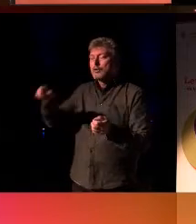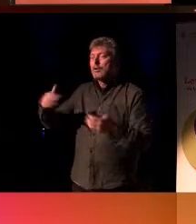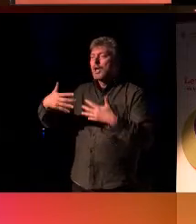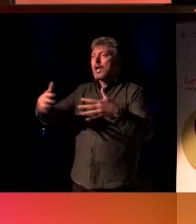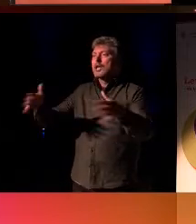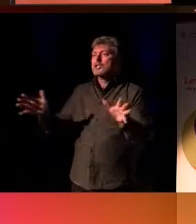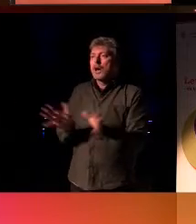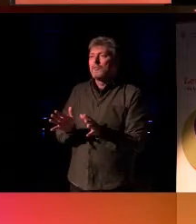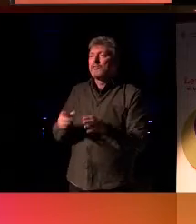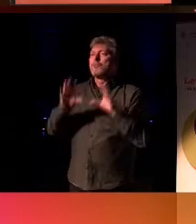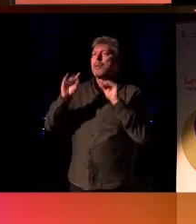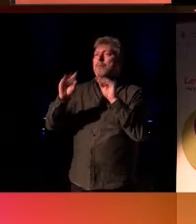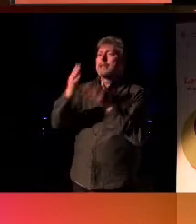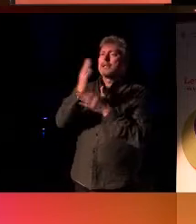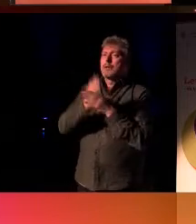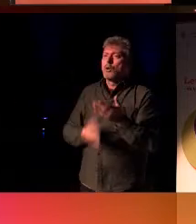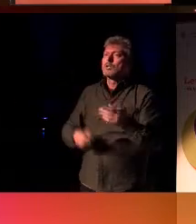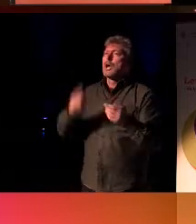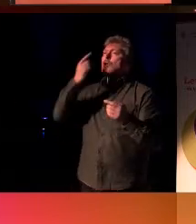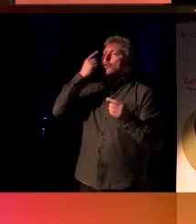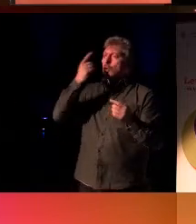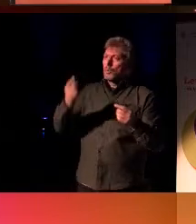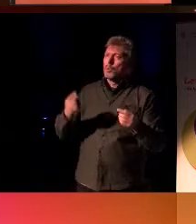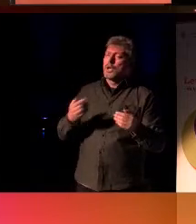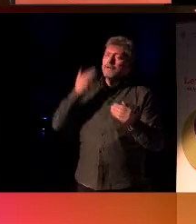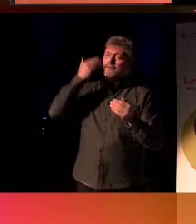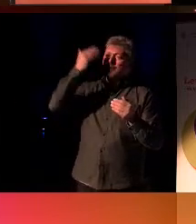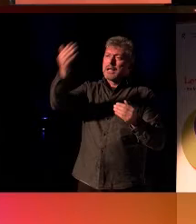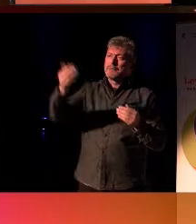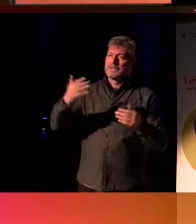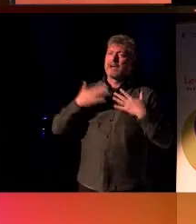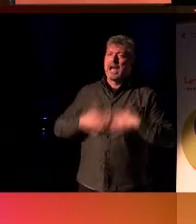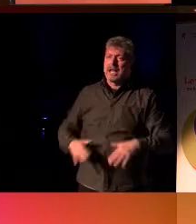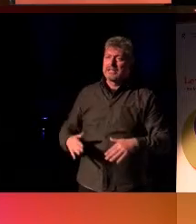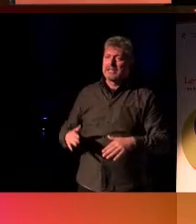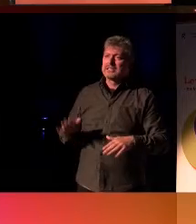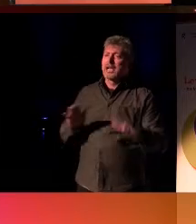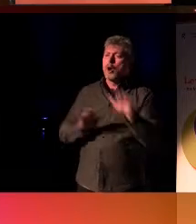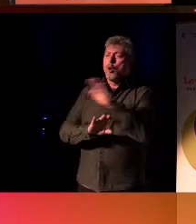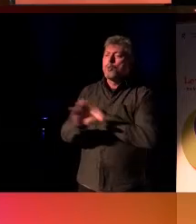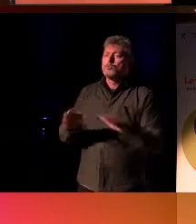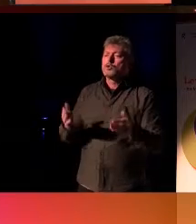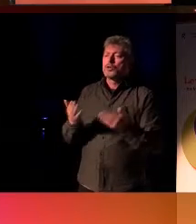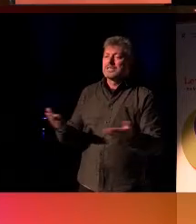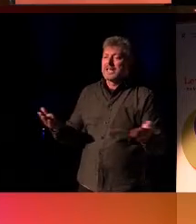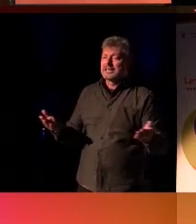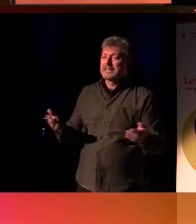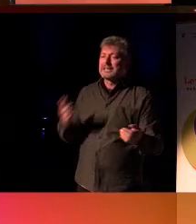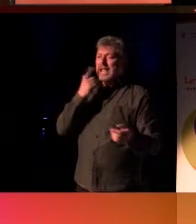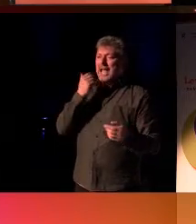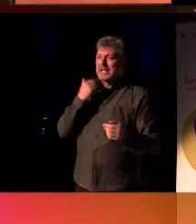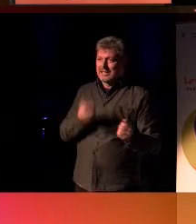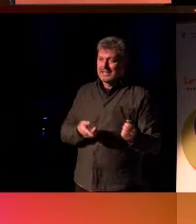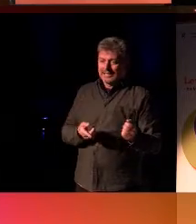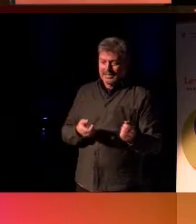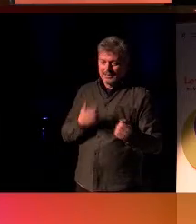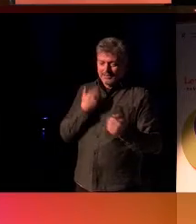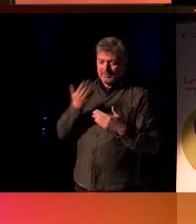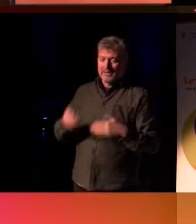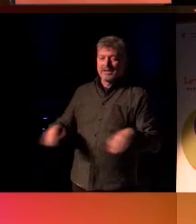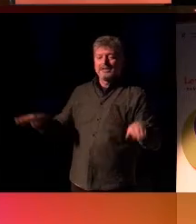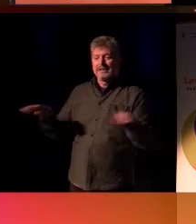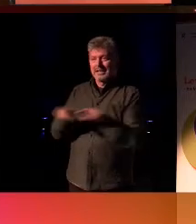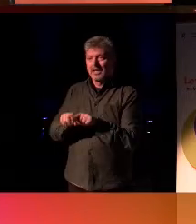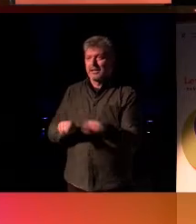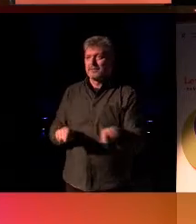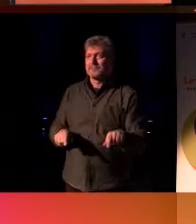måte, så tror jeg fremtiden for helse- og omsorgstjenestene til de eldre er lys. I